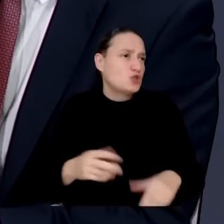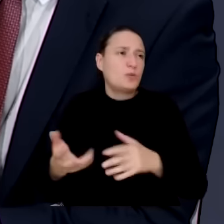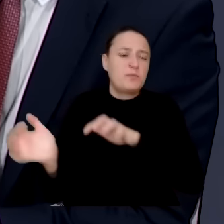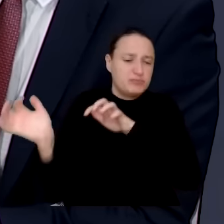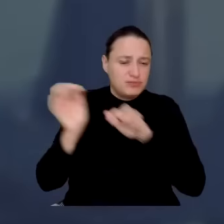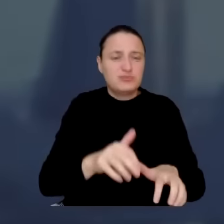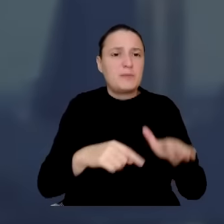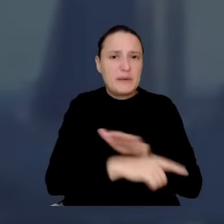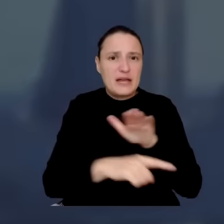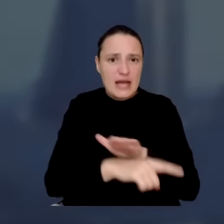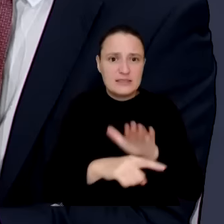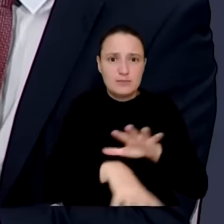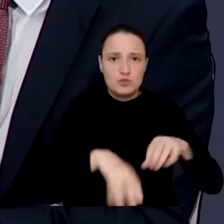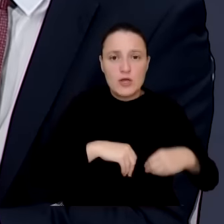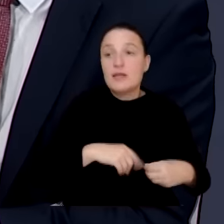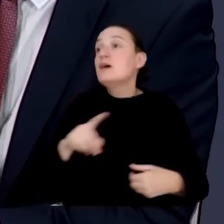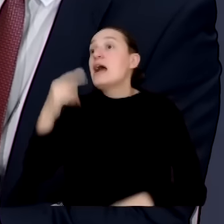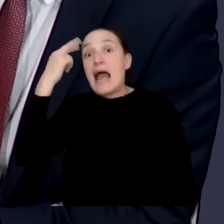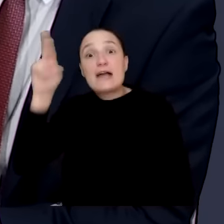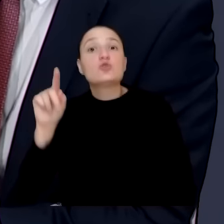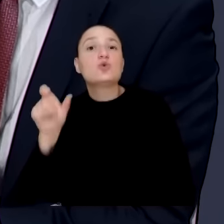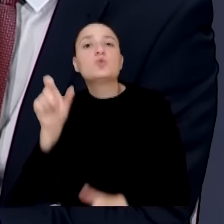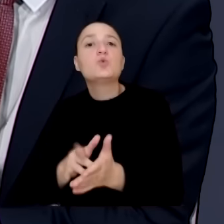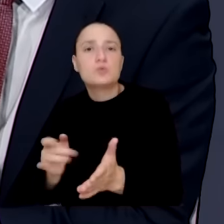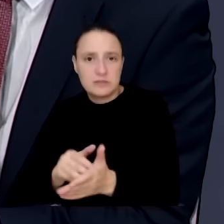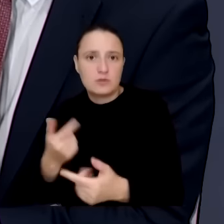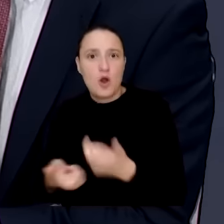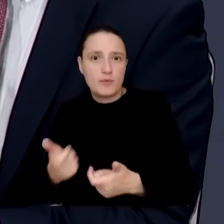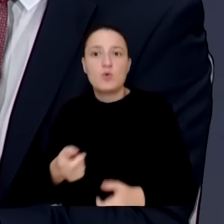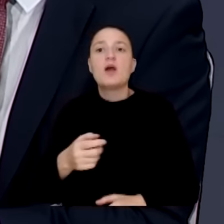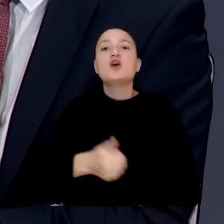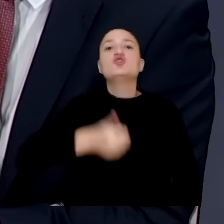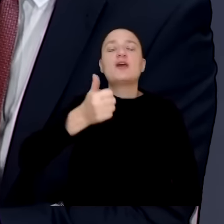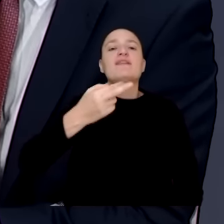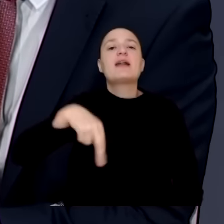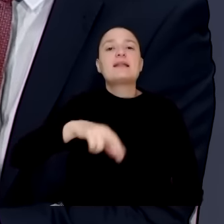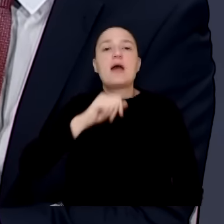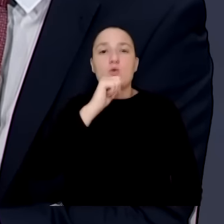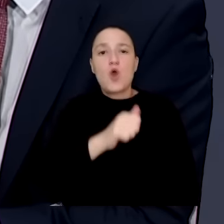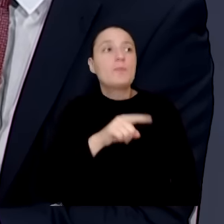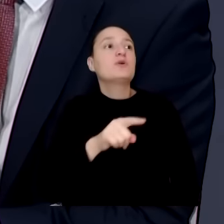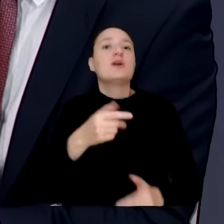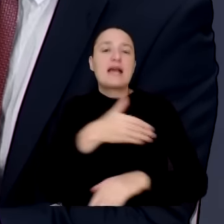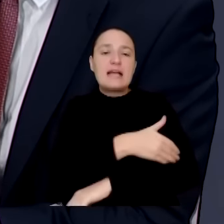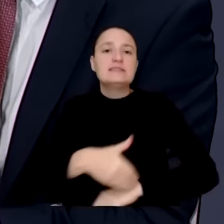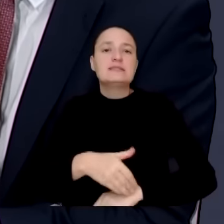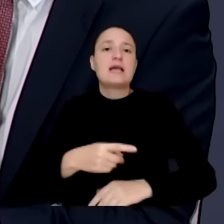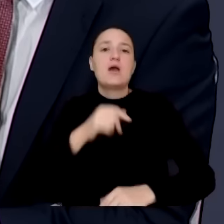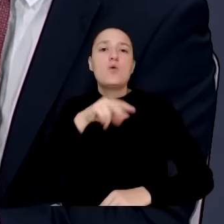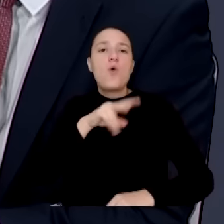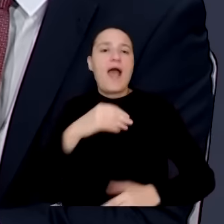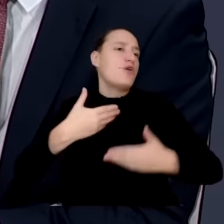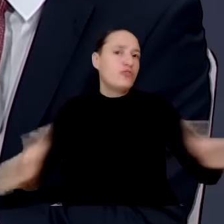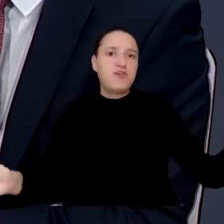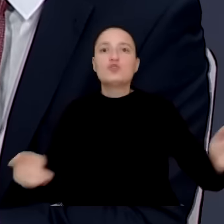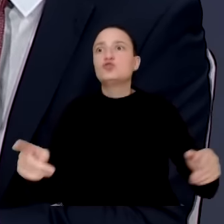migrantów rekordy to bił Donald Tusk który będąc szefem Rady Europejskiej to Za jego czasów kiedy otworzył granic Unii Europejskiej napłynęło do